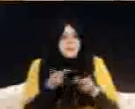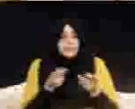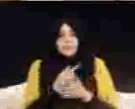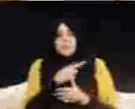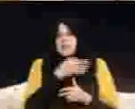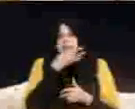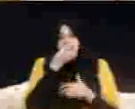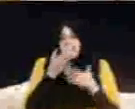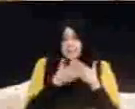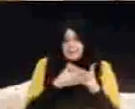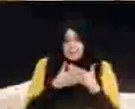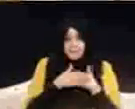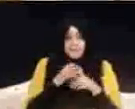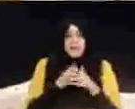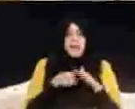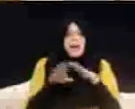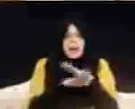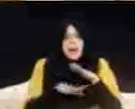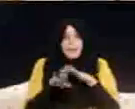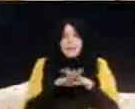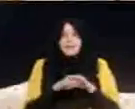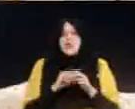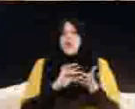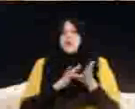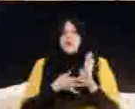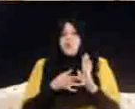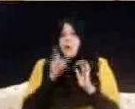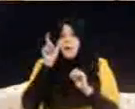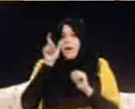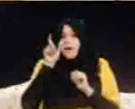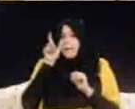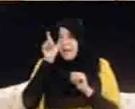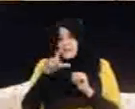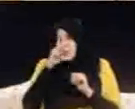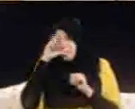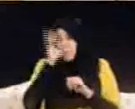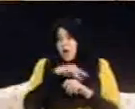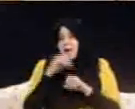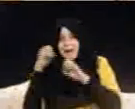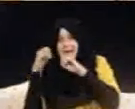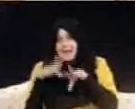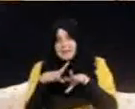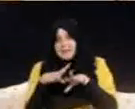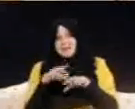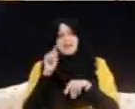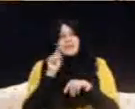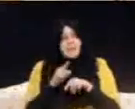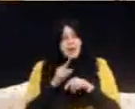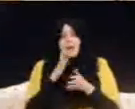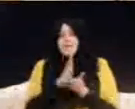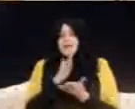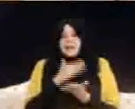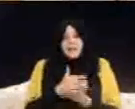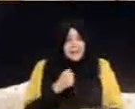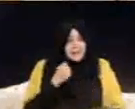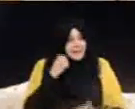الأصل كل ما خلفه الميت يدخل في